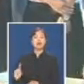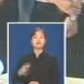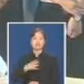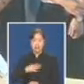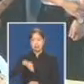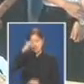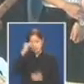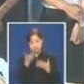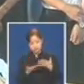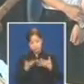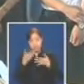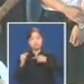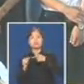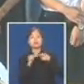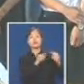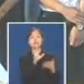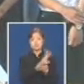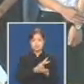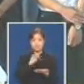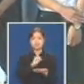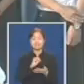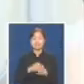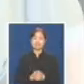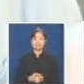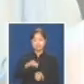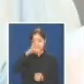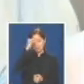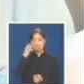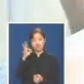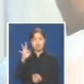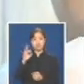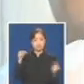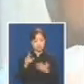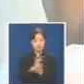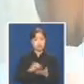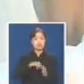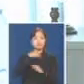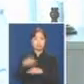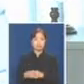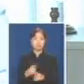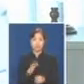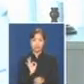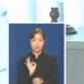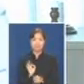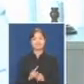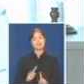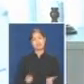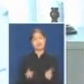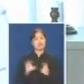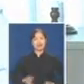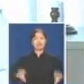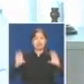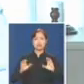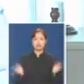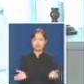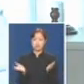เรียนสูงขึ้นไปอีกนะครับแต่ว่าบอกว่าเรียนฟรีจนจบมหาวิทยาลัยไหวไหมก็บอกว่ารัฐบาลคงไม่มีกำลังที่จะทำอย่าง